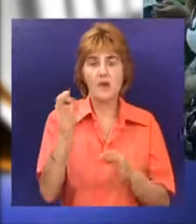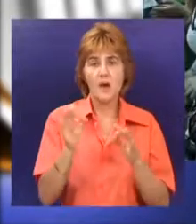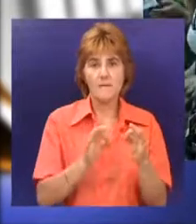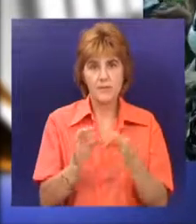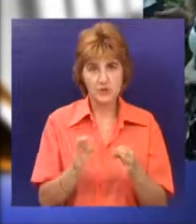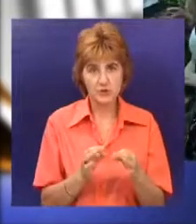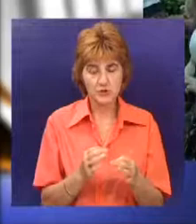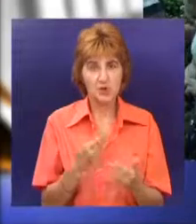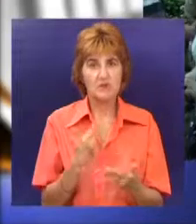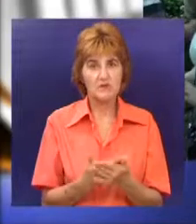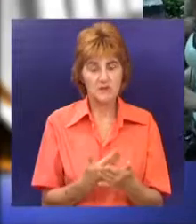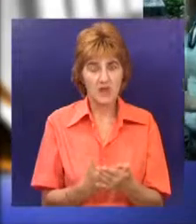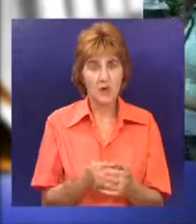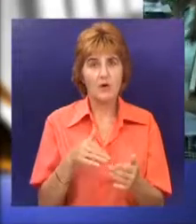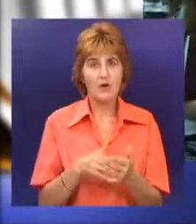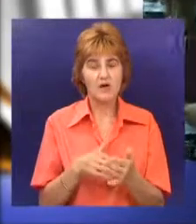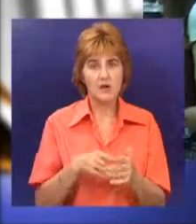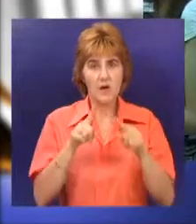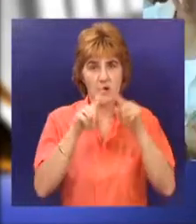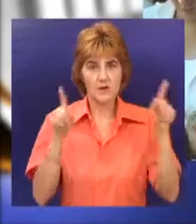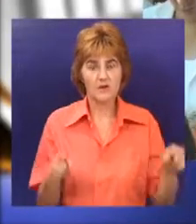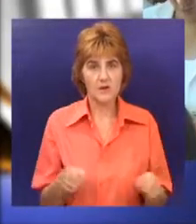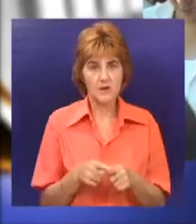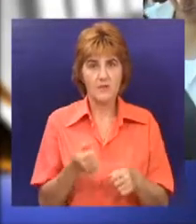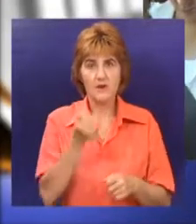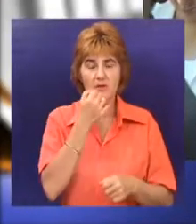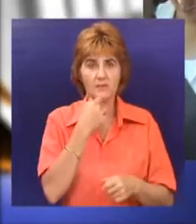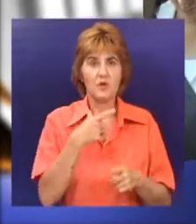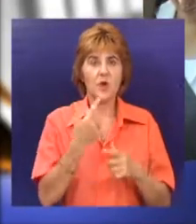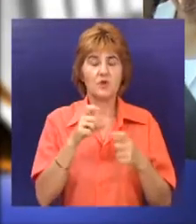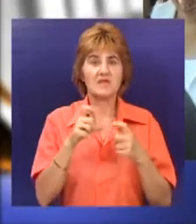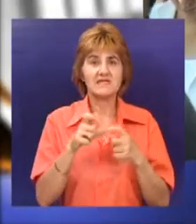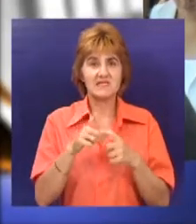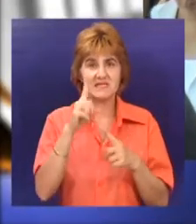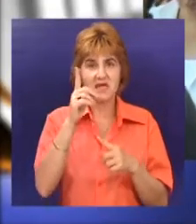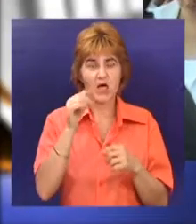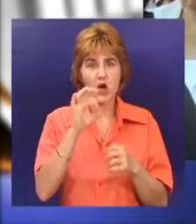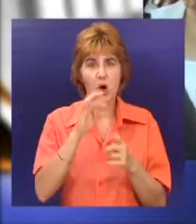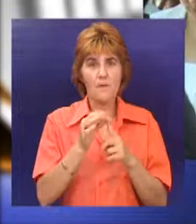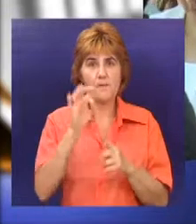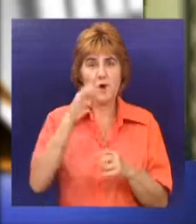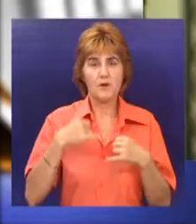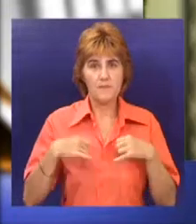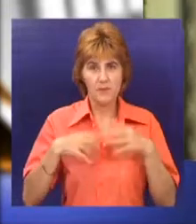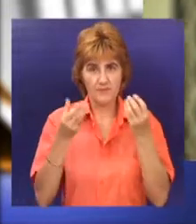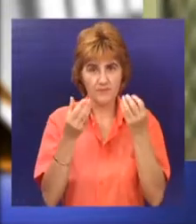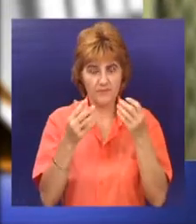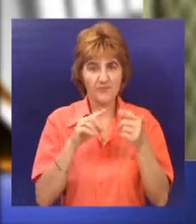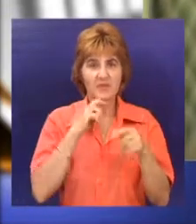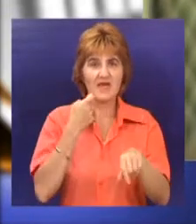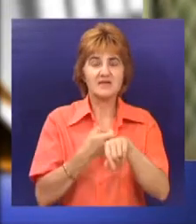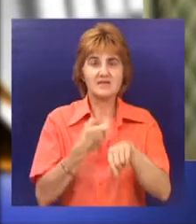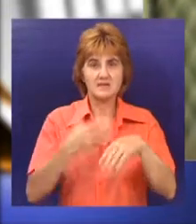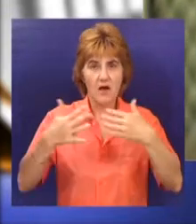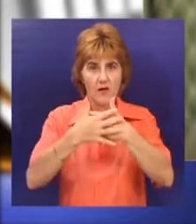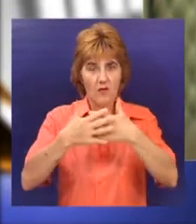energije. Projektom je predviđeno da se ugrade termoblokovi, toplotna izolacija od stiropora debljine 10 cm, dok će za